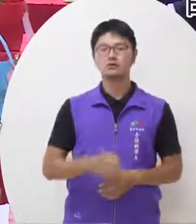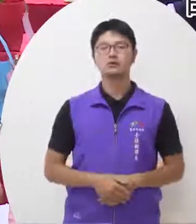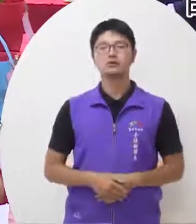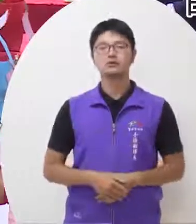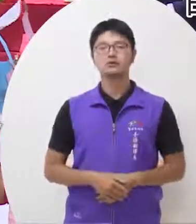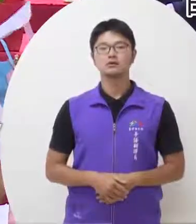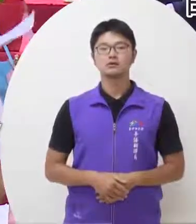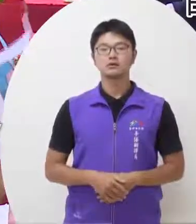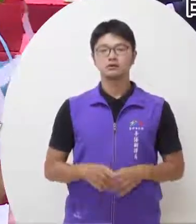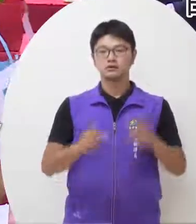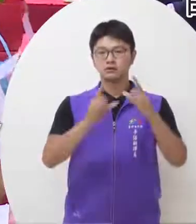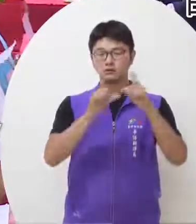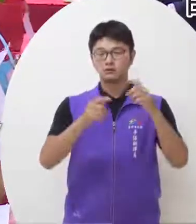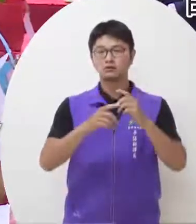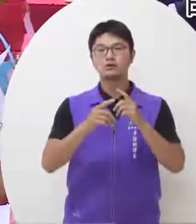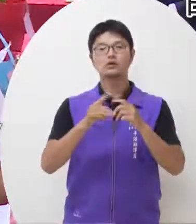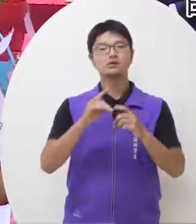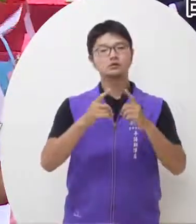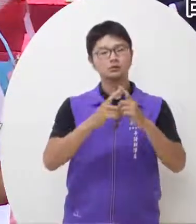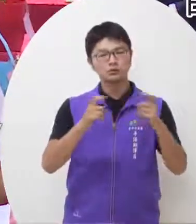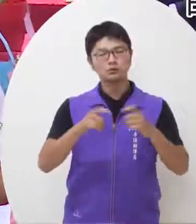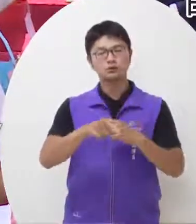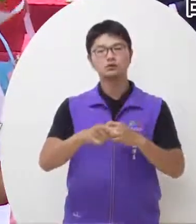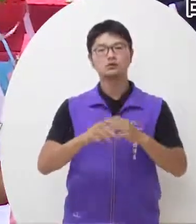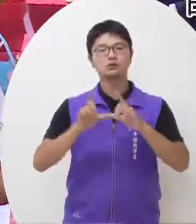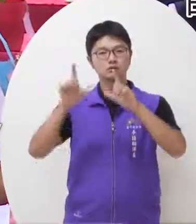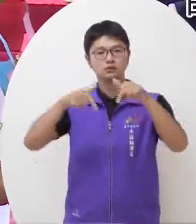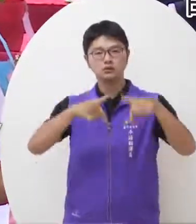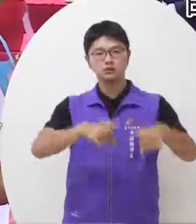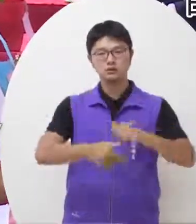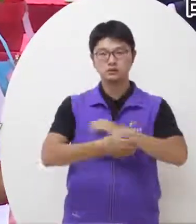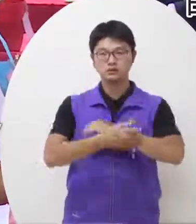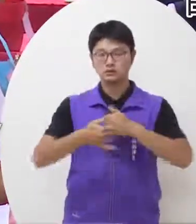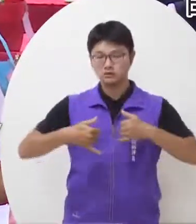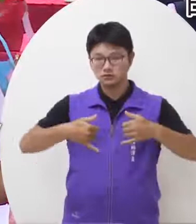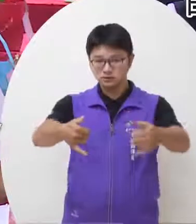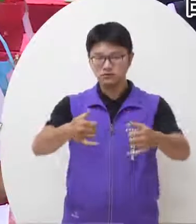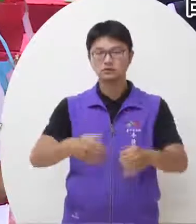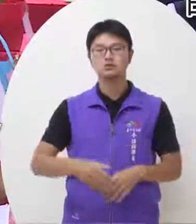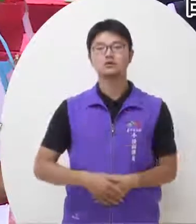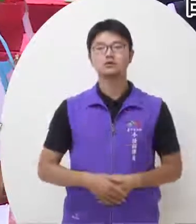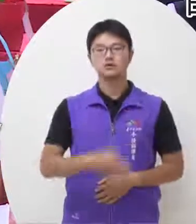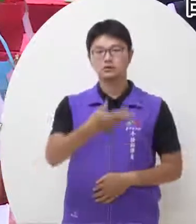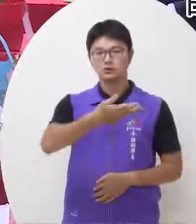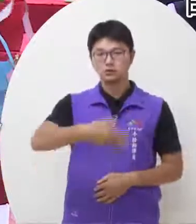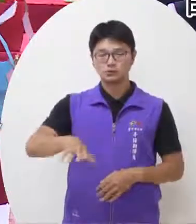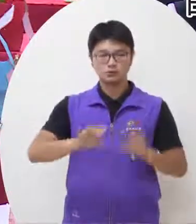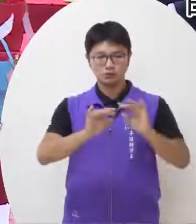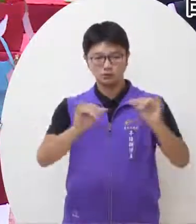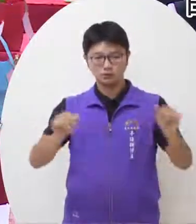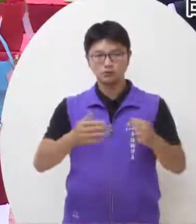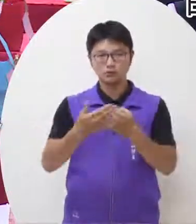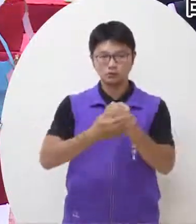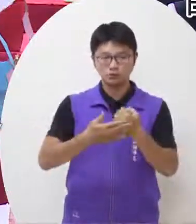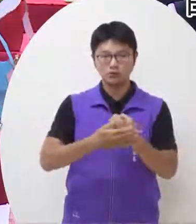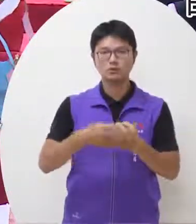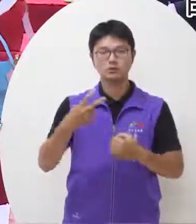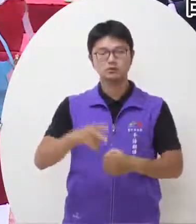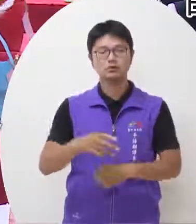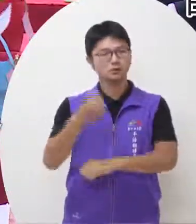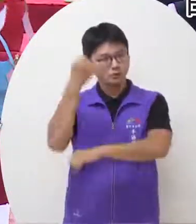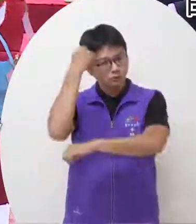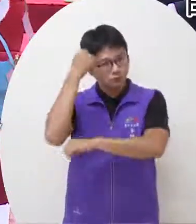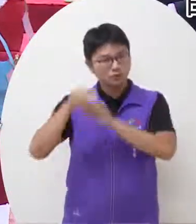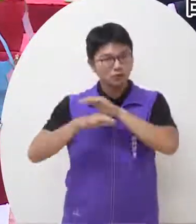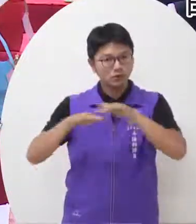街，那能够取得所有树木的维护跟这个垂榕中间的保护，还有我们居家的安全。那刚刚担心的这个